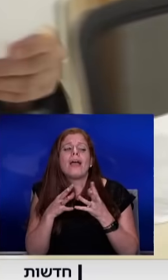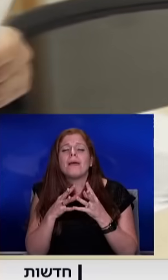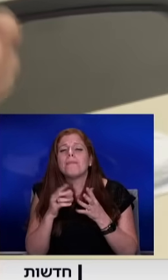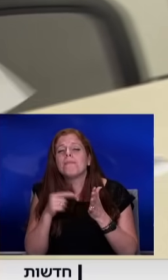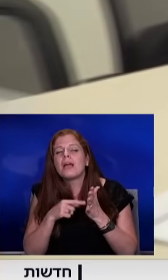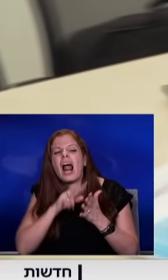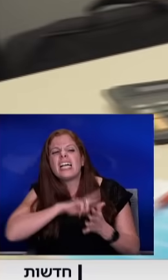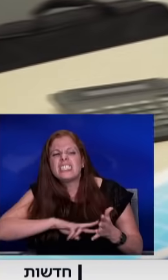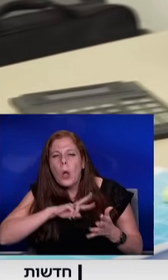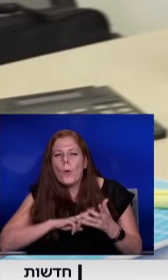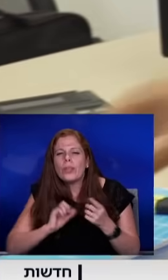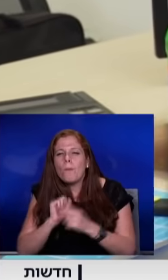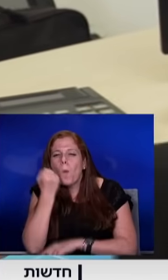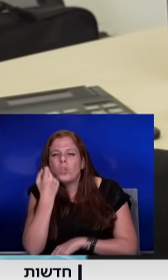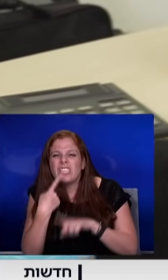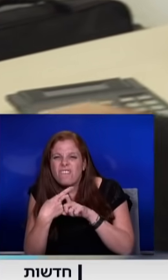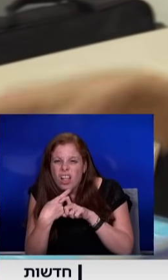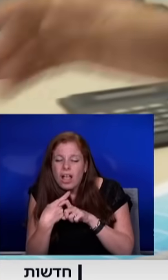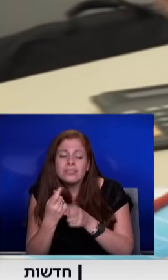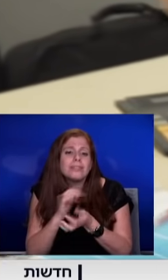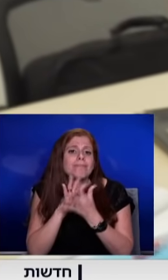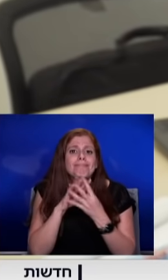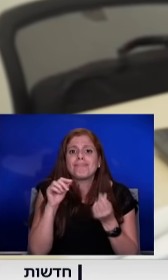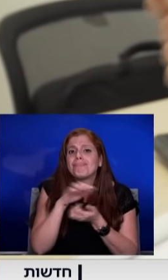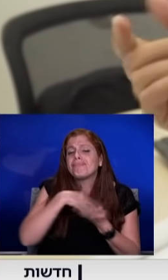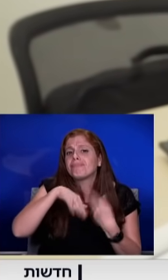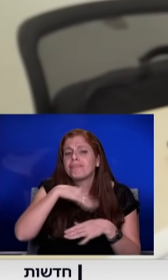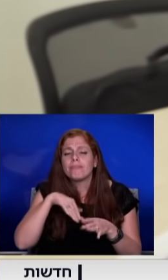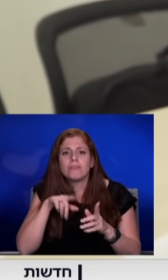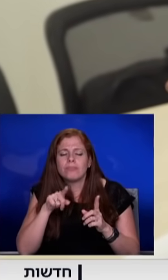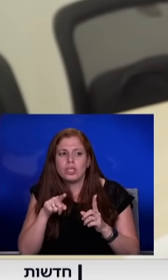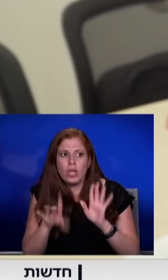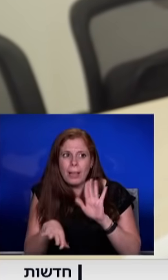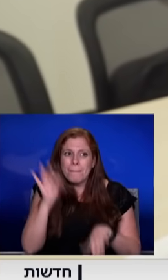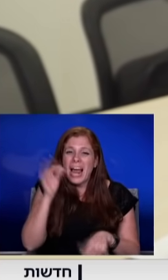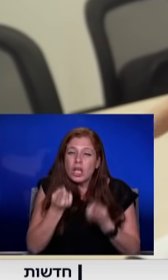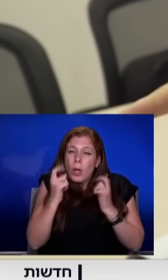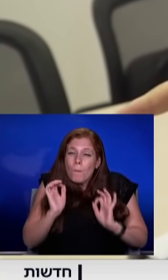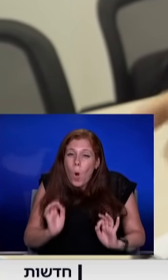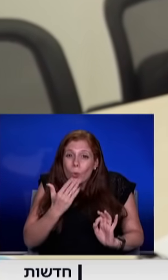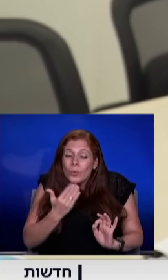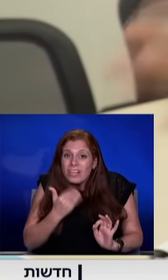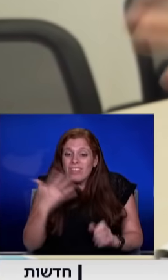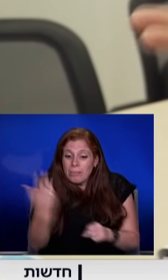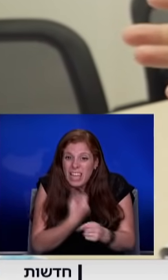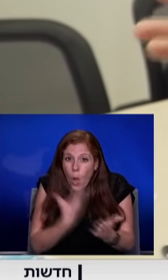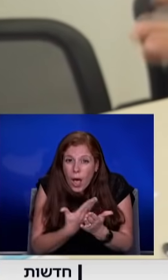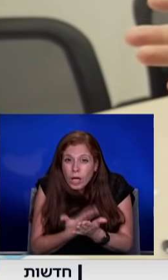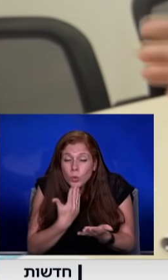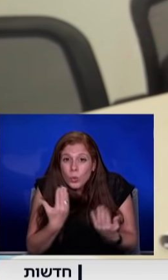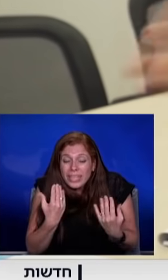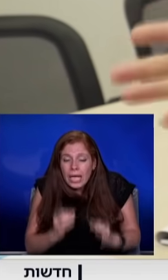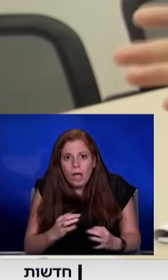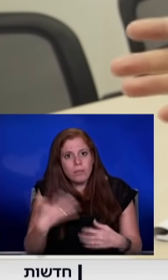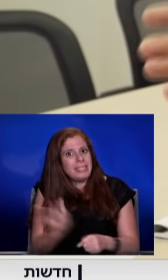עם הקומוניסטים ועם הנאצים, עם כל הסיפורים, כשאתה מגלה בעצם שהמקור הוא יהודי, ואתה מצליח להוכיח שהיא יהודיה, ואתה מציל משפחה, כי